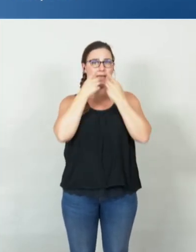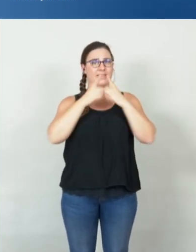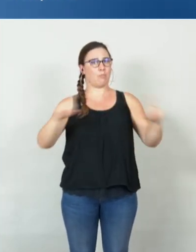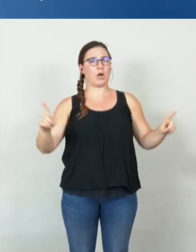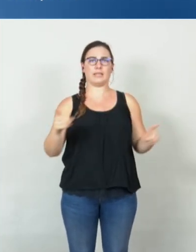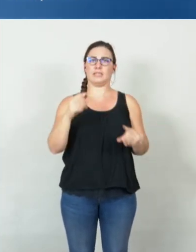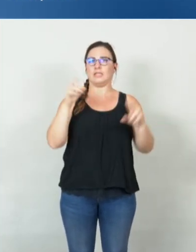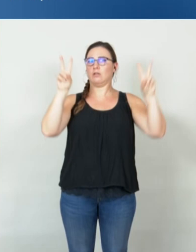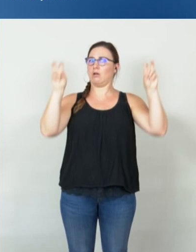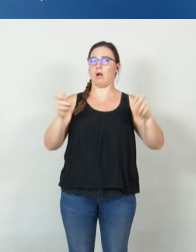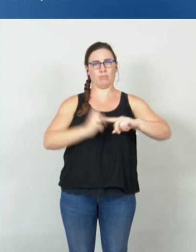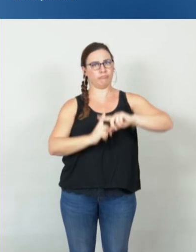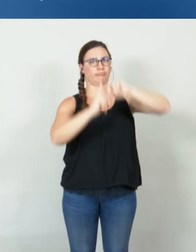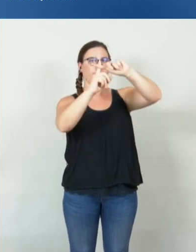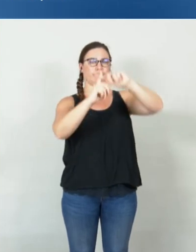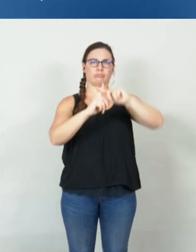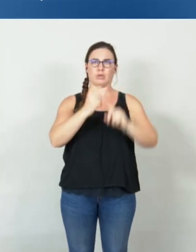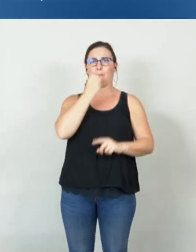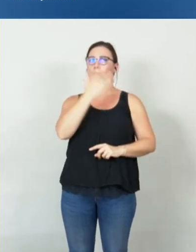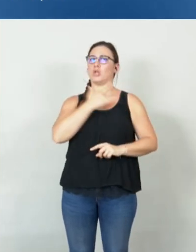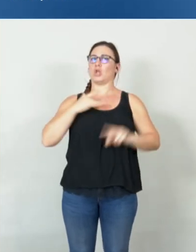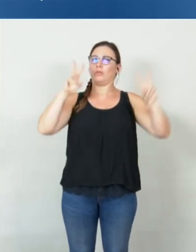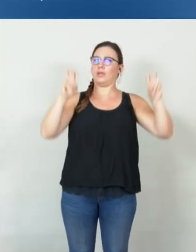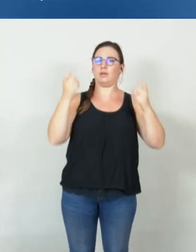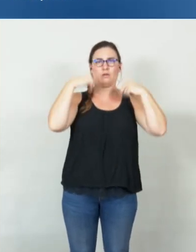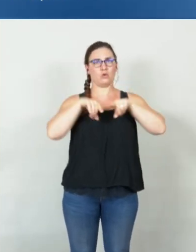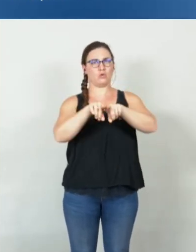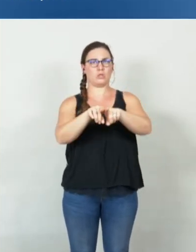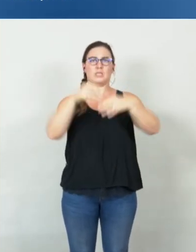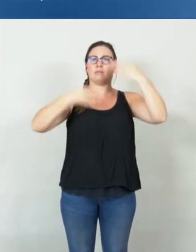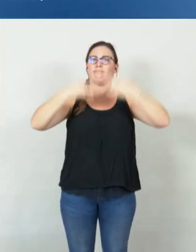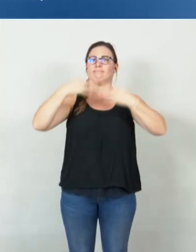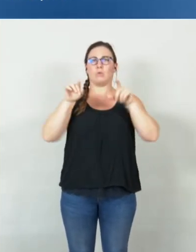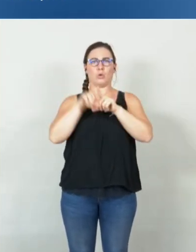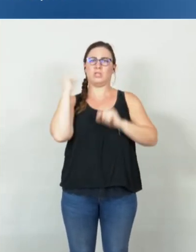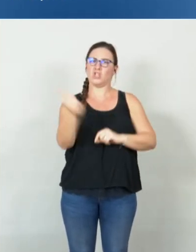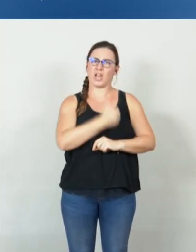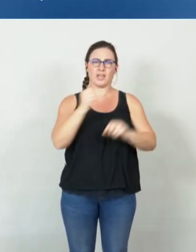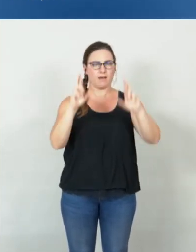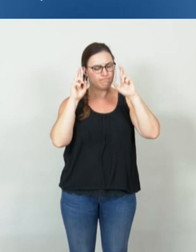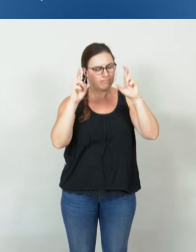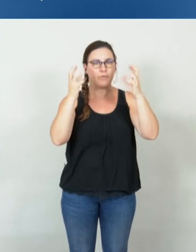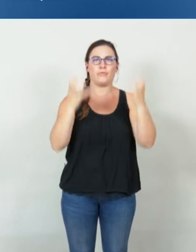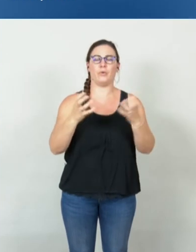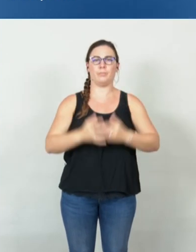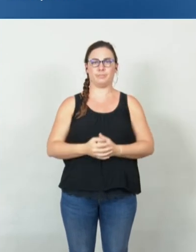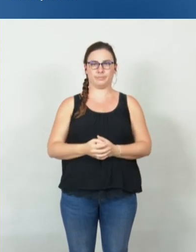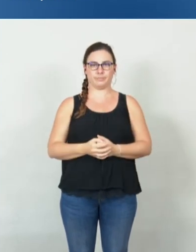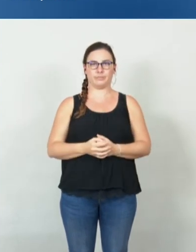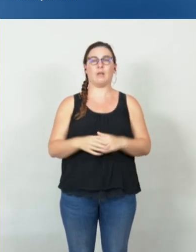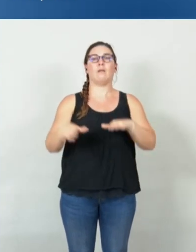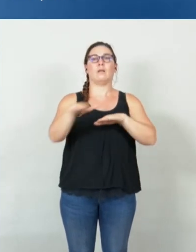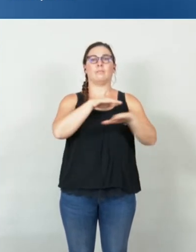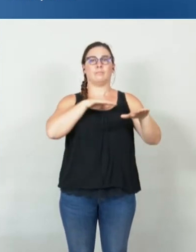bonne santé et d'une justice qui est appelée de nos vœux par toutes et tous pendant ce temps